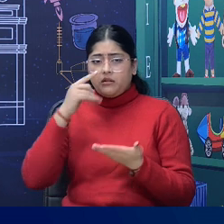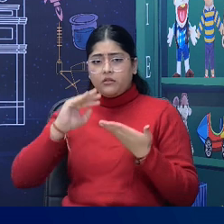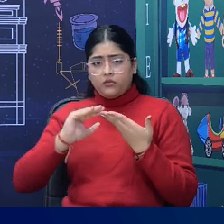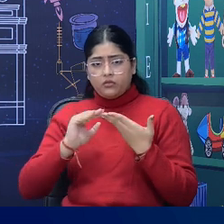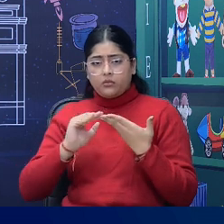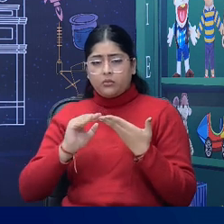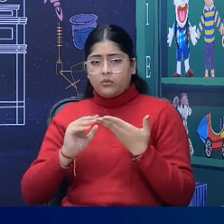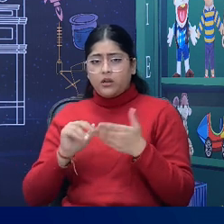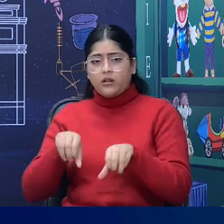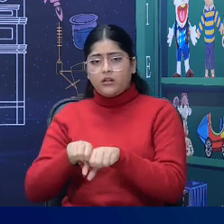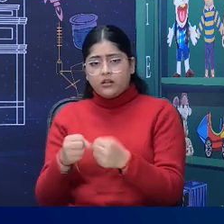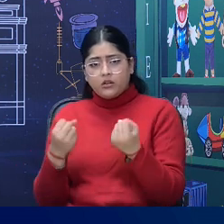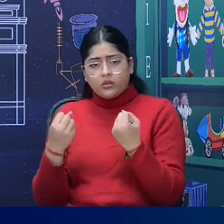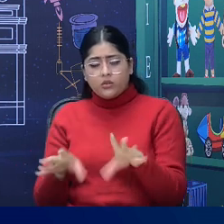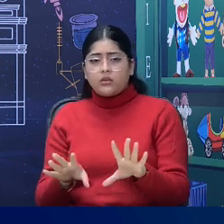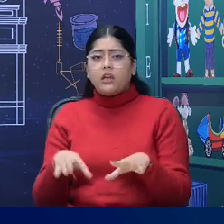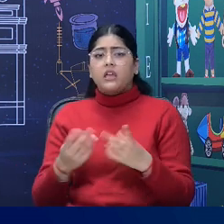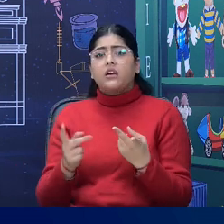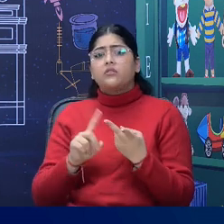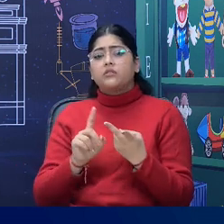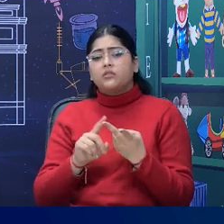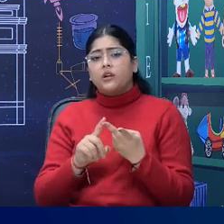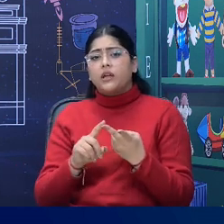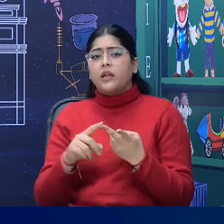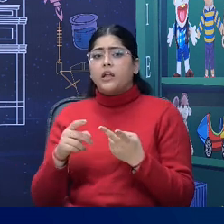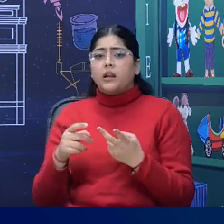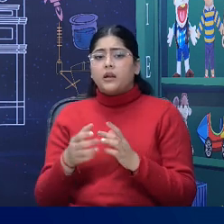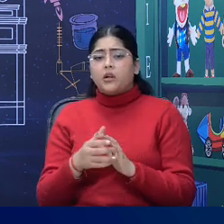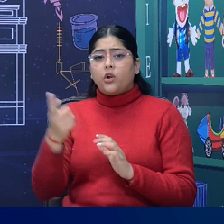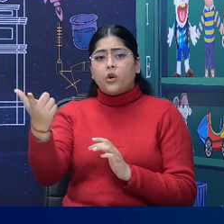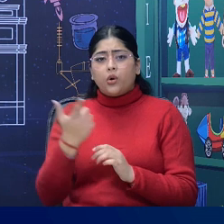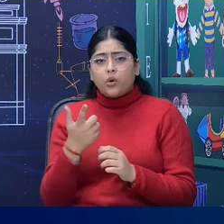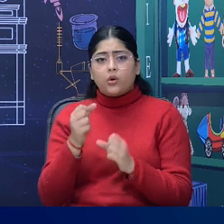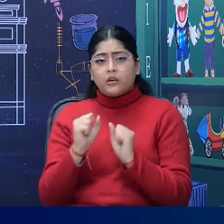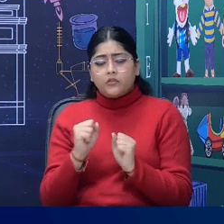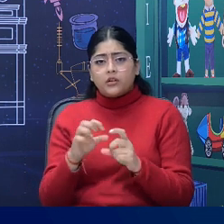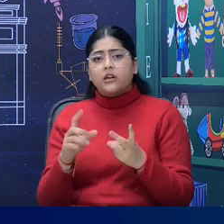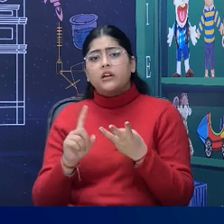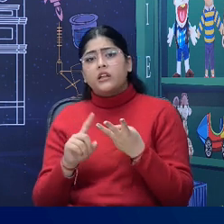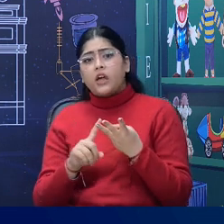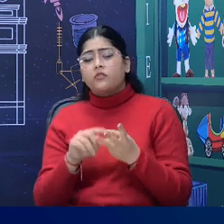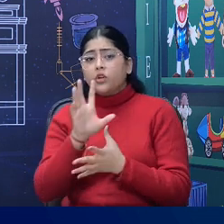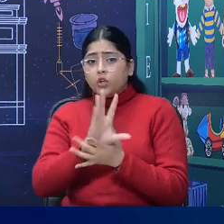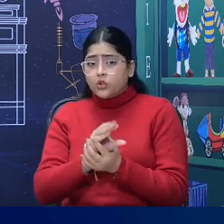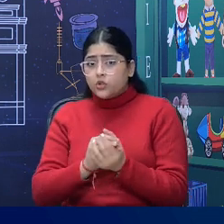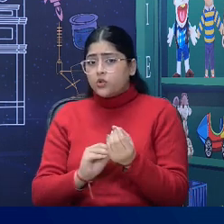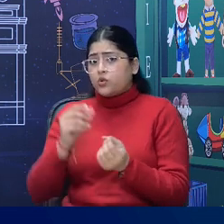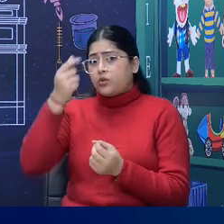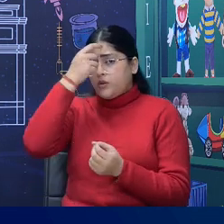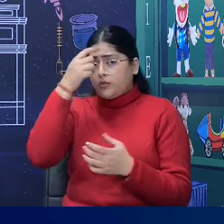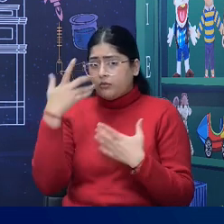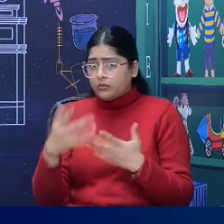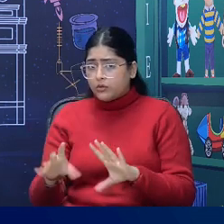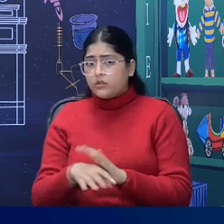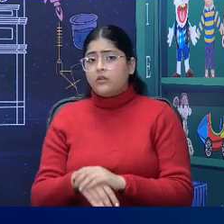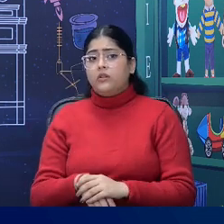उधार मिलना बंद हो गया है साहूकार ने ज्यादा तंग करना शुरू कर दिया है या चोरी के मामले में फंस गए हो अब देखिए जिस व्यंग की हम बात